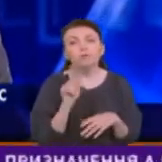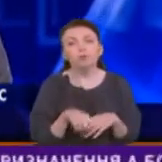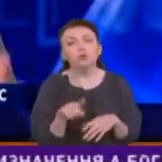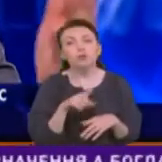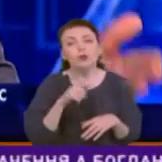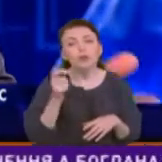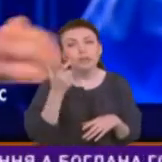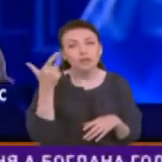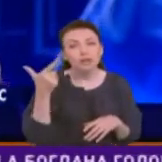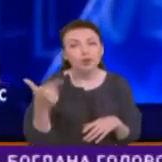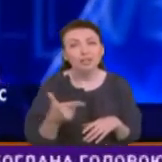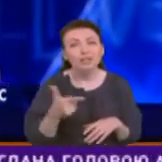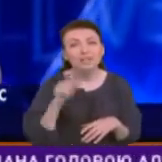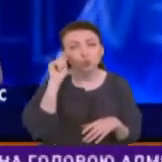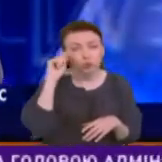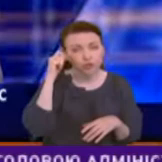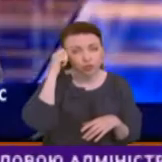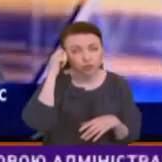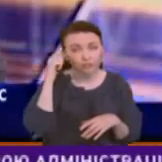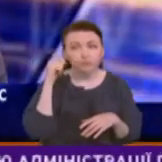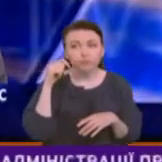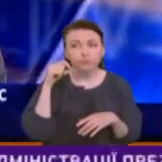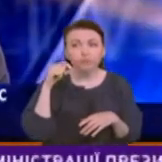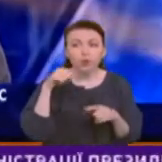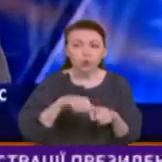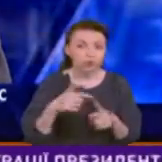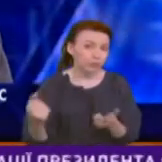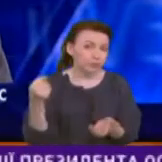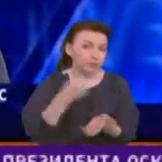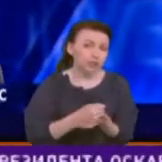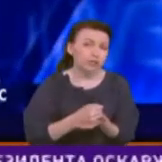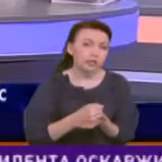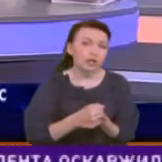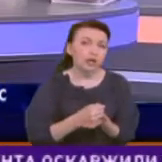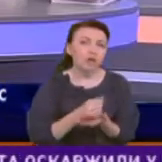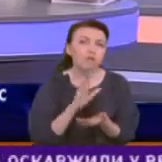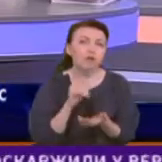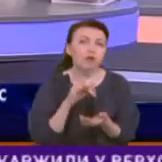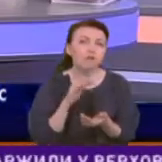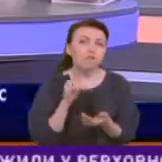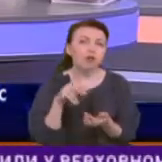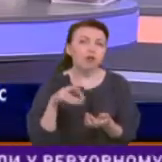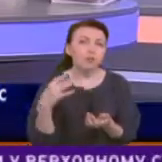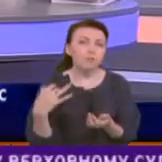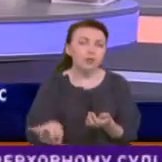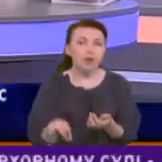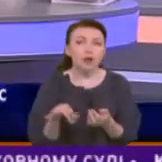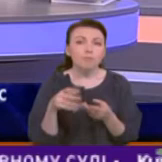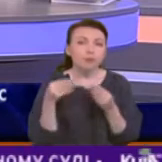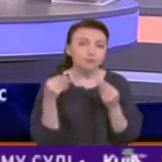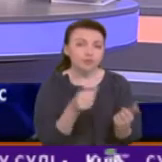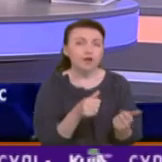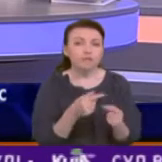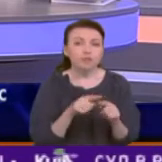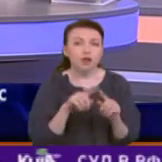громадянин Туреччини, а у нас він означений патріарх Константинопольський Варфоломій, він, в принципі, посприяв цій